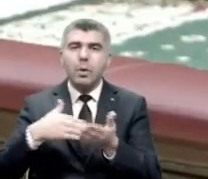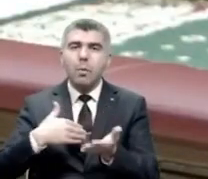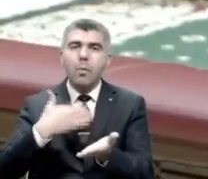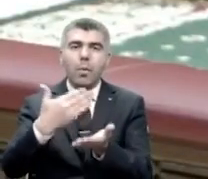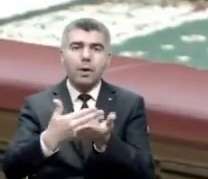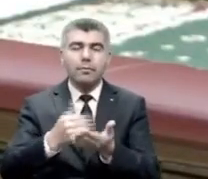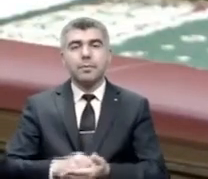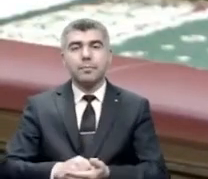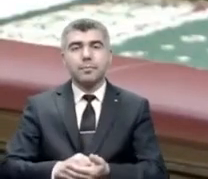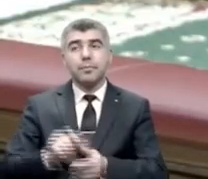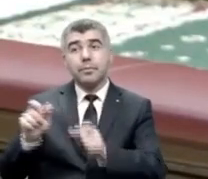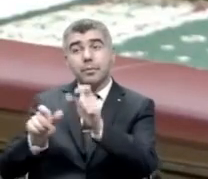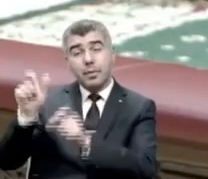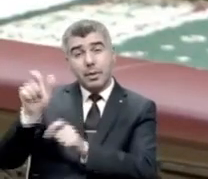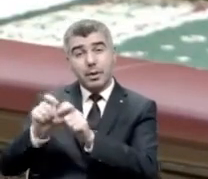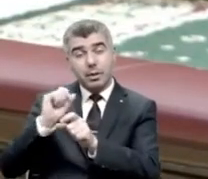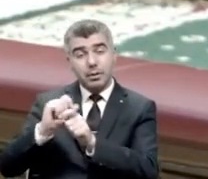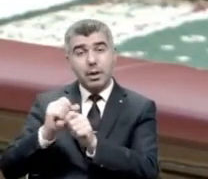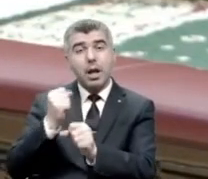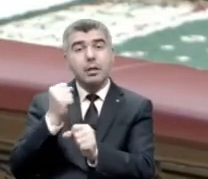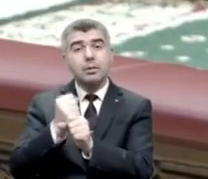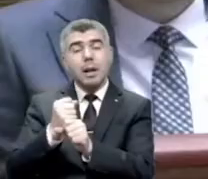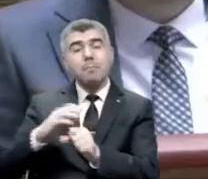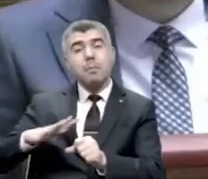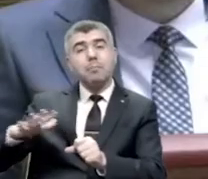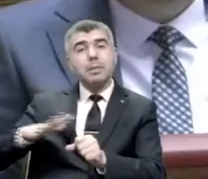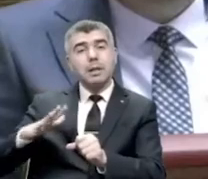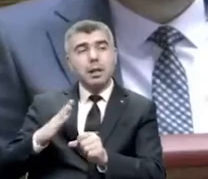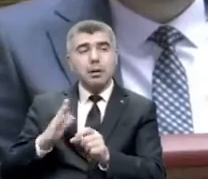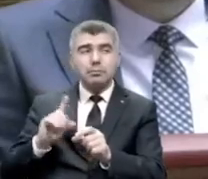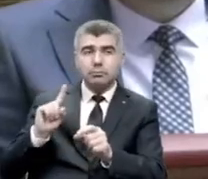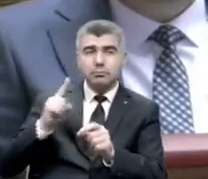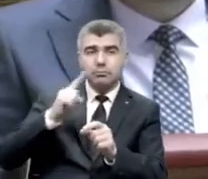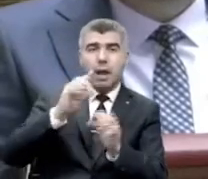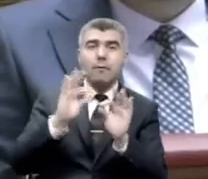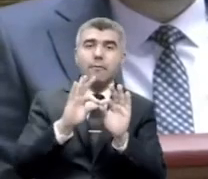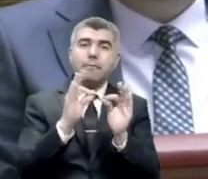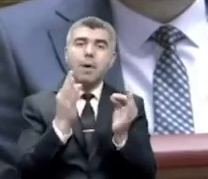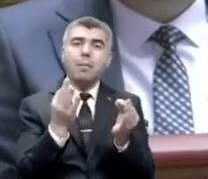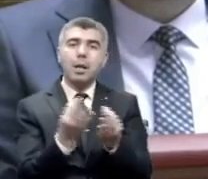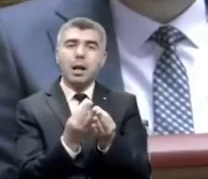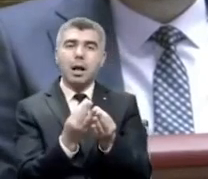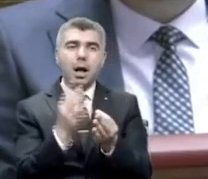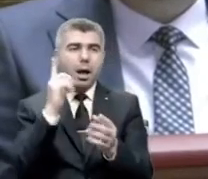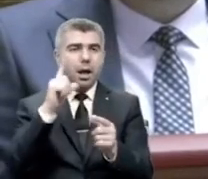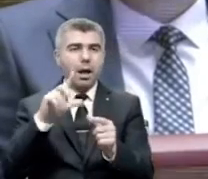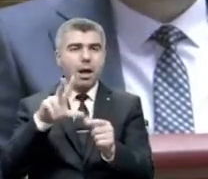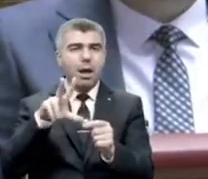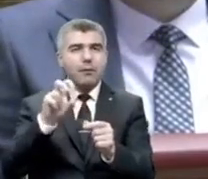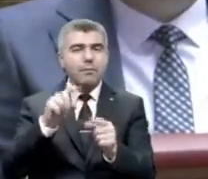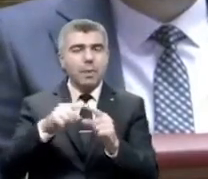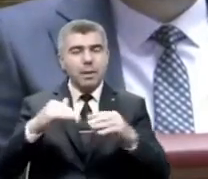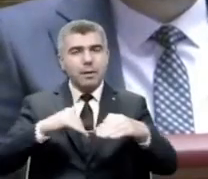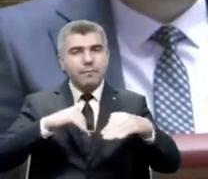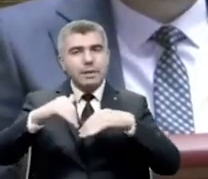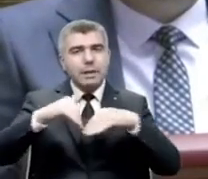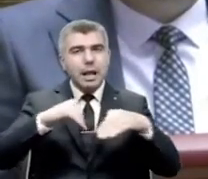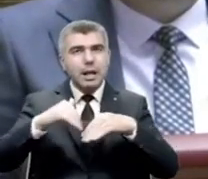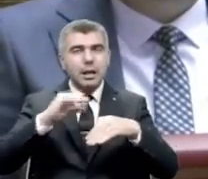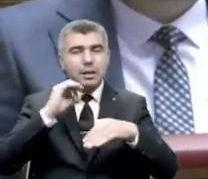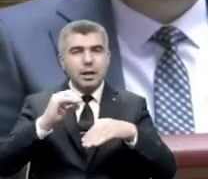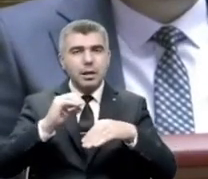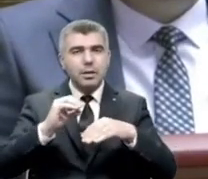أبناء الجهة اللي خدامين في المدن الكبرى كيبغيو يمشيو يزوروا عائلات ديالهم، وبمجرد كيتفكروا حالة الطريق